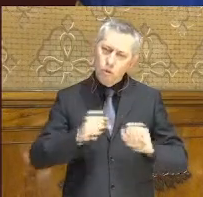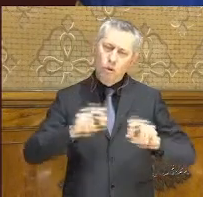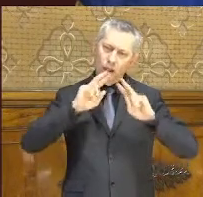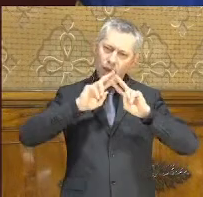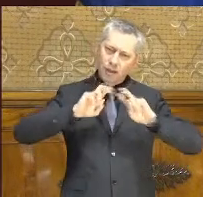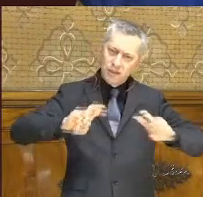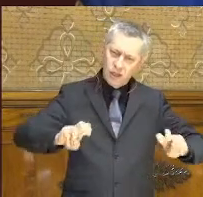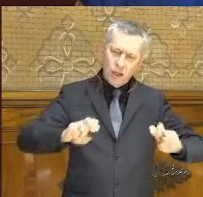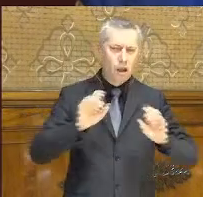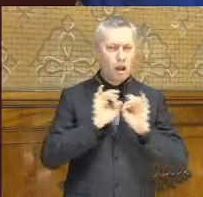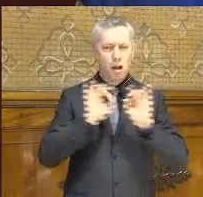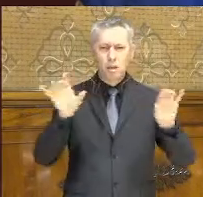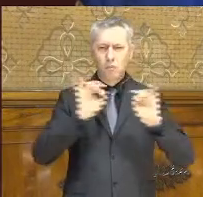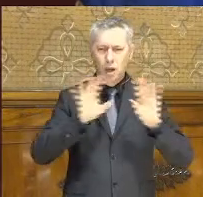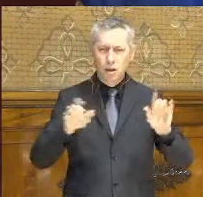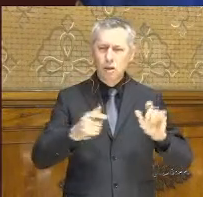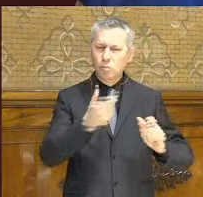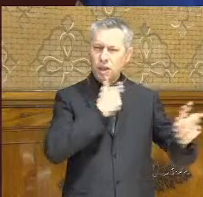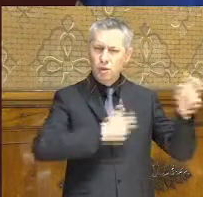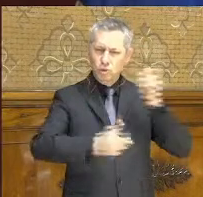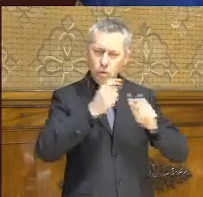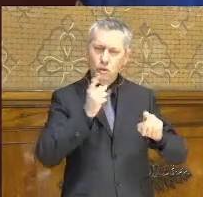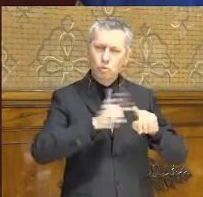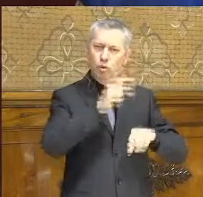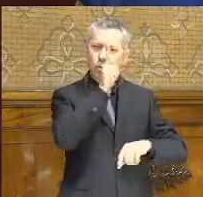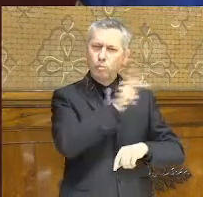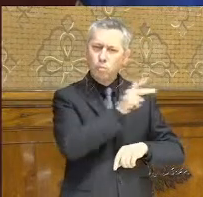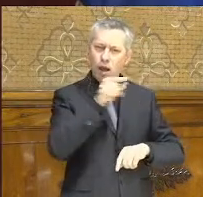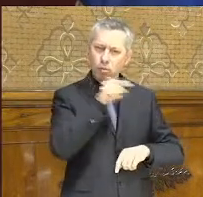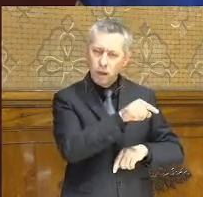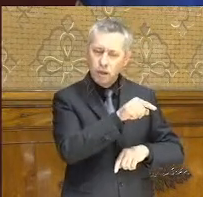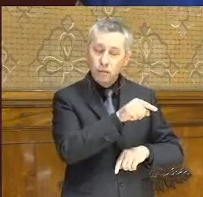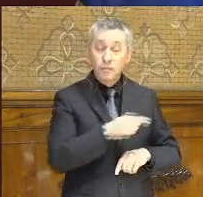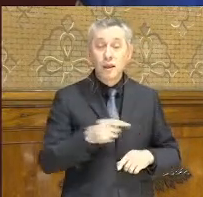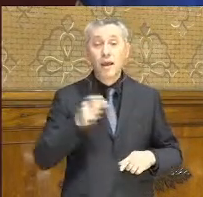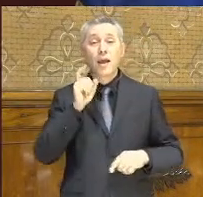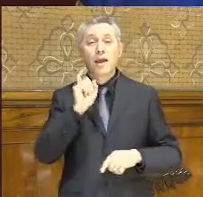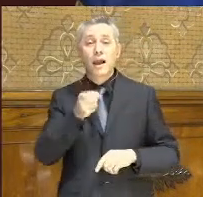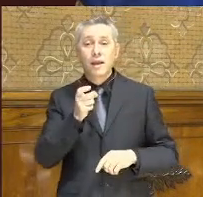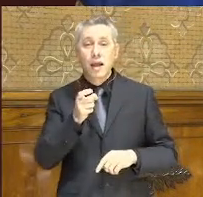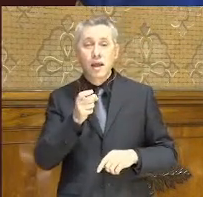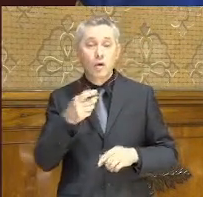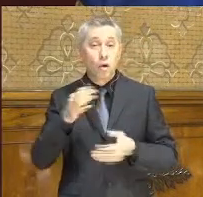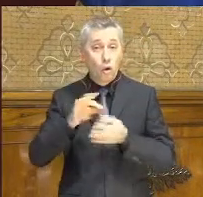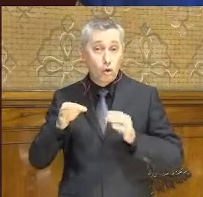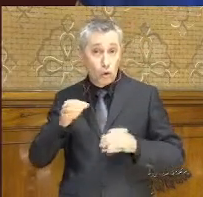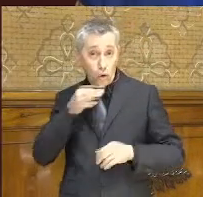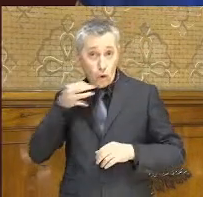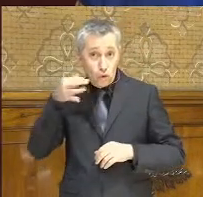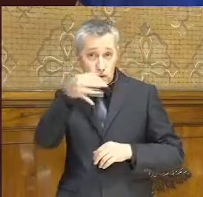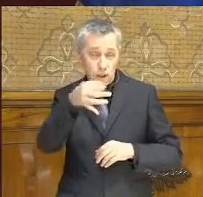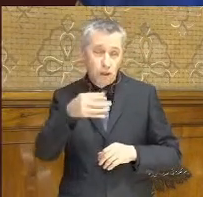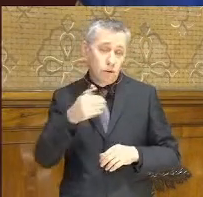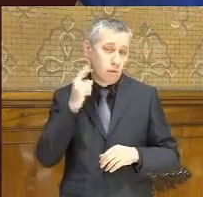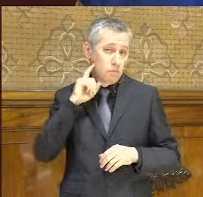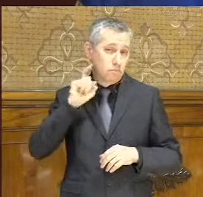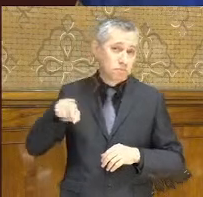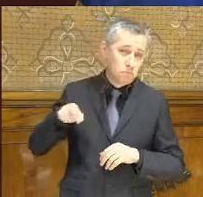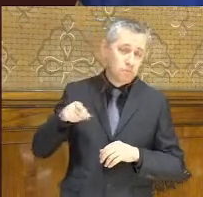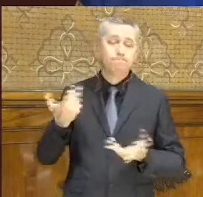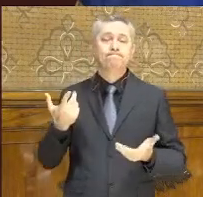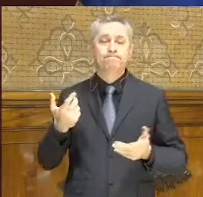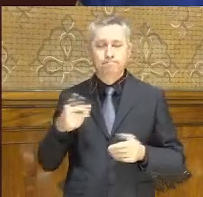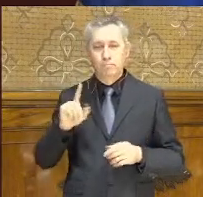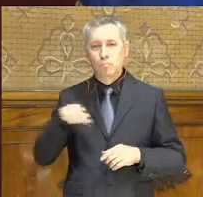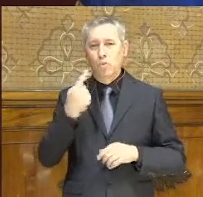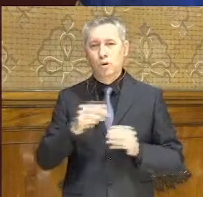coercizioni imposte dall'Inquisizione e dal papato. Poi Galileo non seguì il consiglio del procuratore e sappiamo tutti come andò a finire. Ma